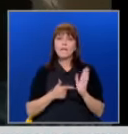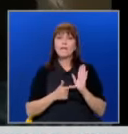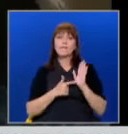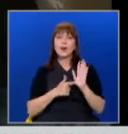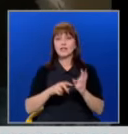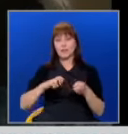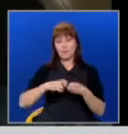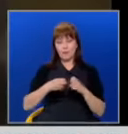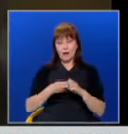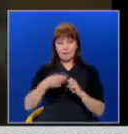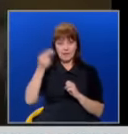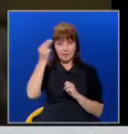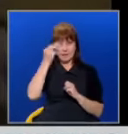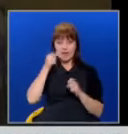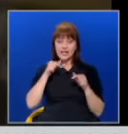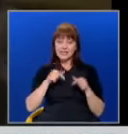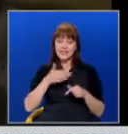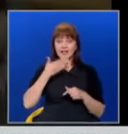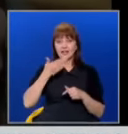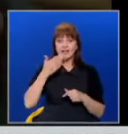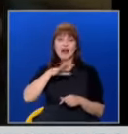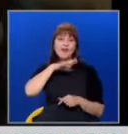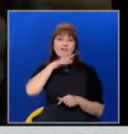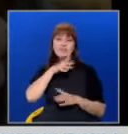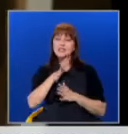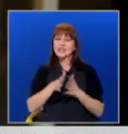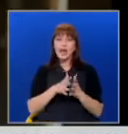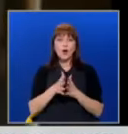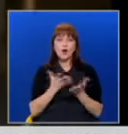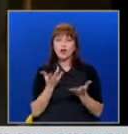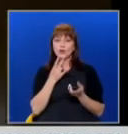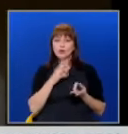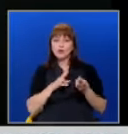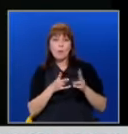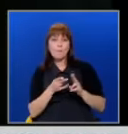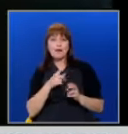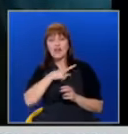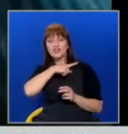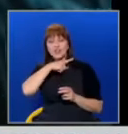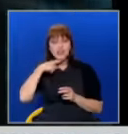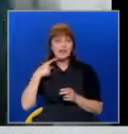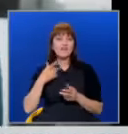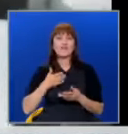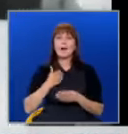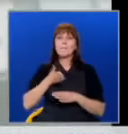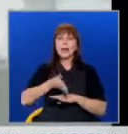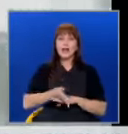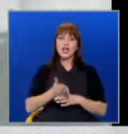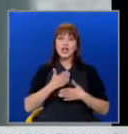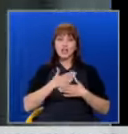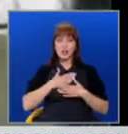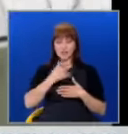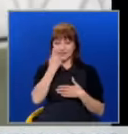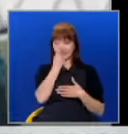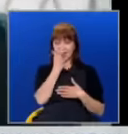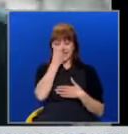в България. Този път ни разказва за възрастните хора, които са се превърнали в жертва на прехода, на собствената си самота